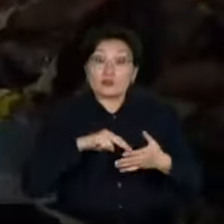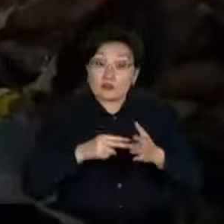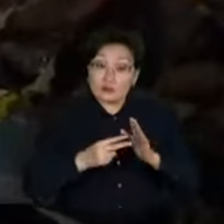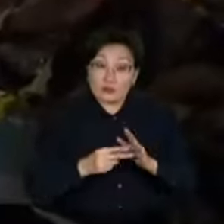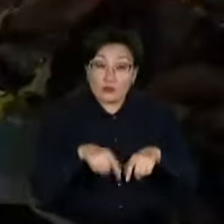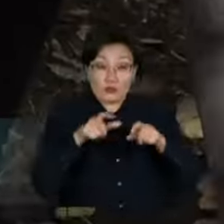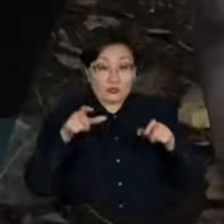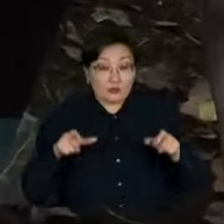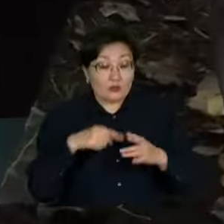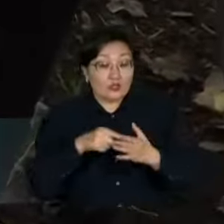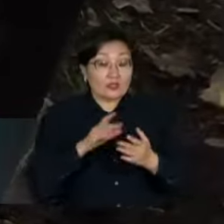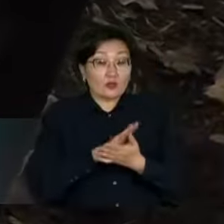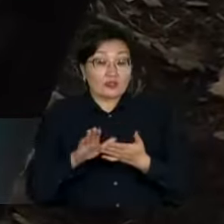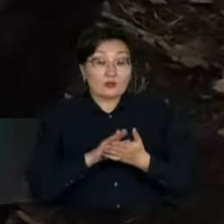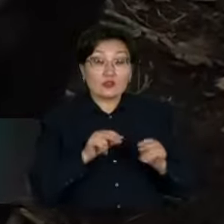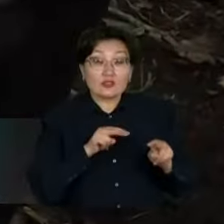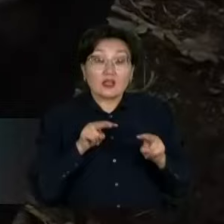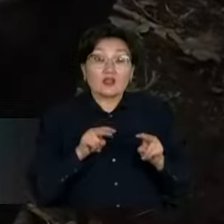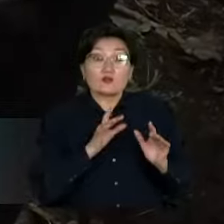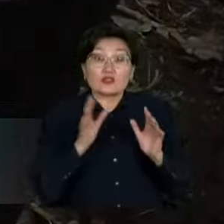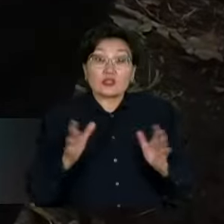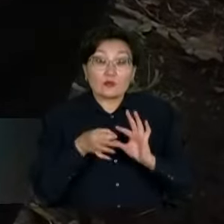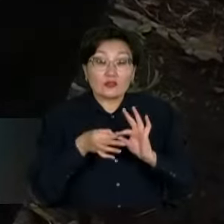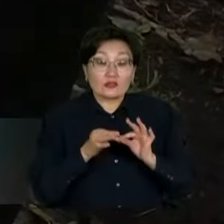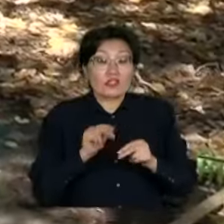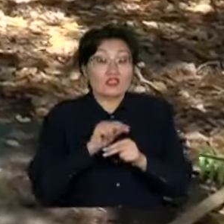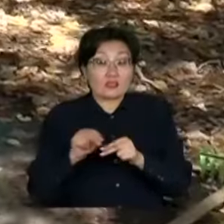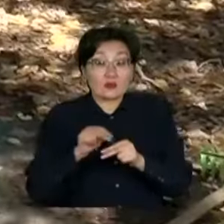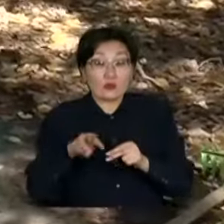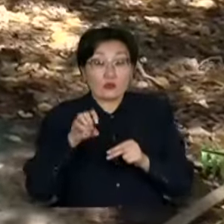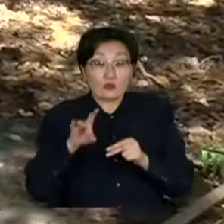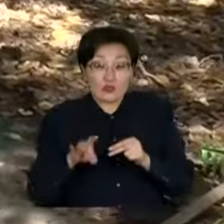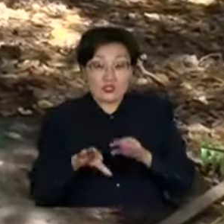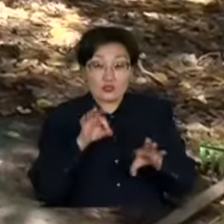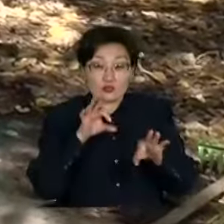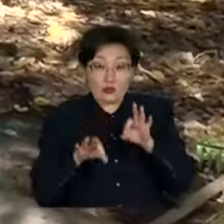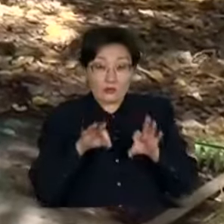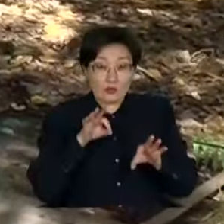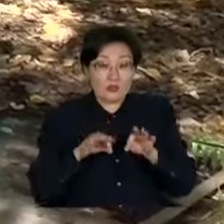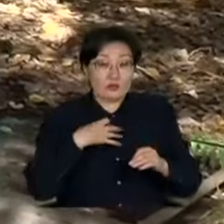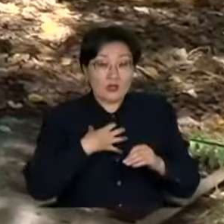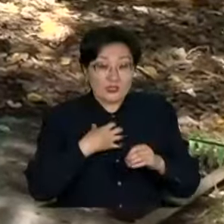Сондай-ақ тұрғындарға қала тазалығын сақтаудың тың әдістері үйретіліп, қоқыс сұрыптаудың маңыздылығы айтылды.